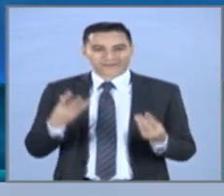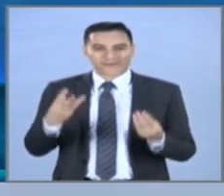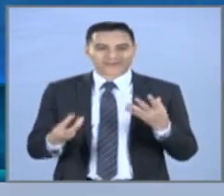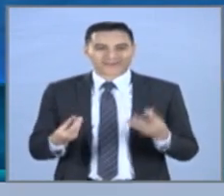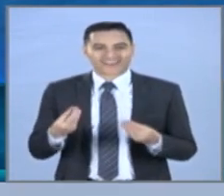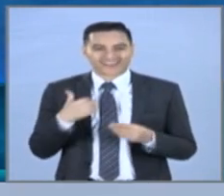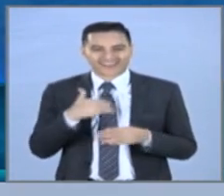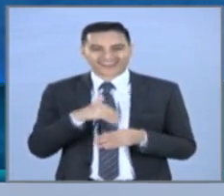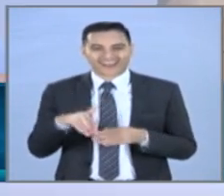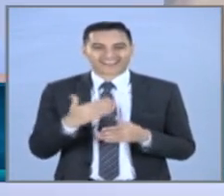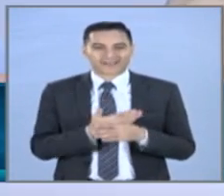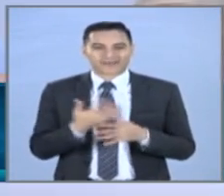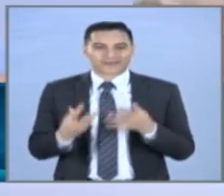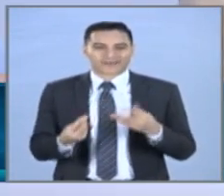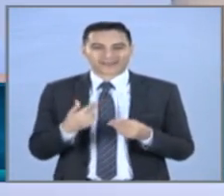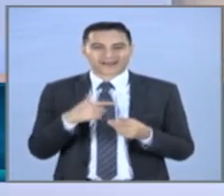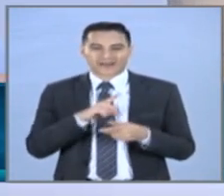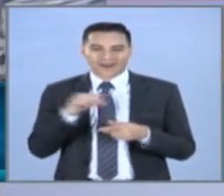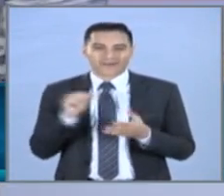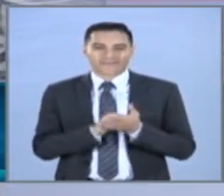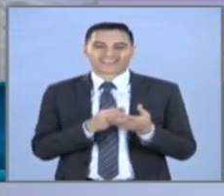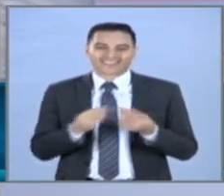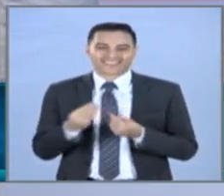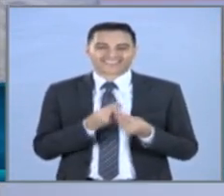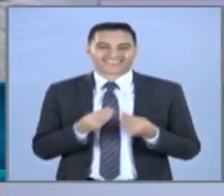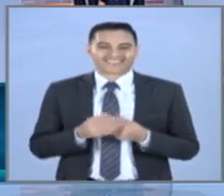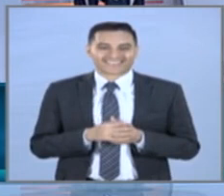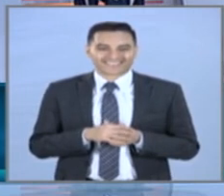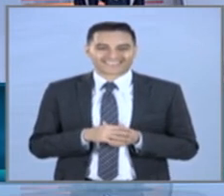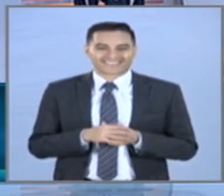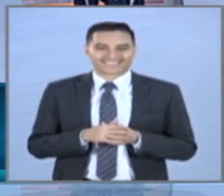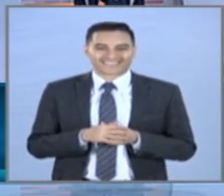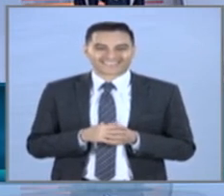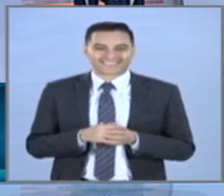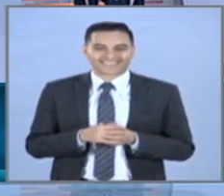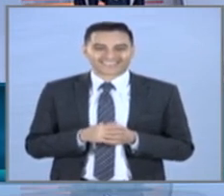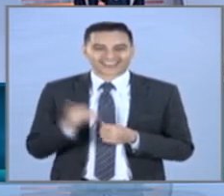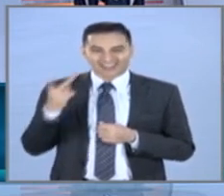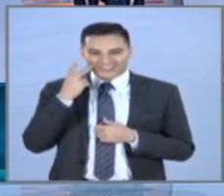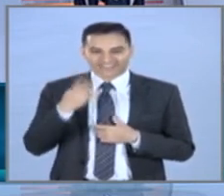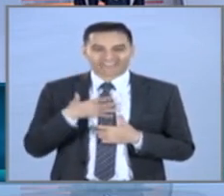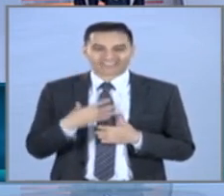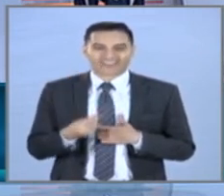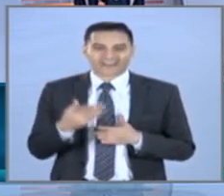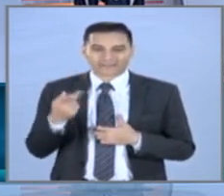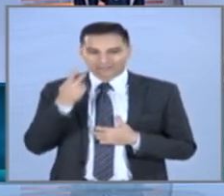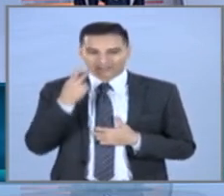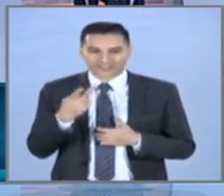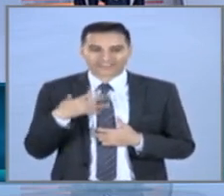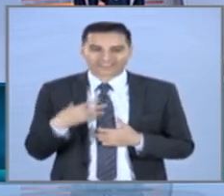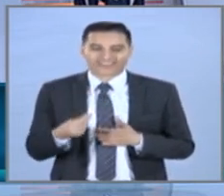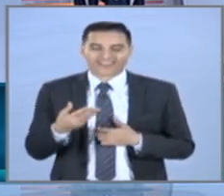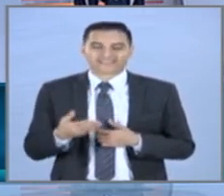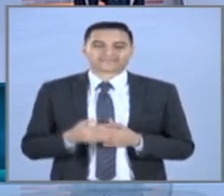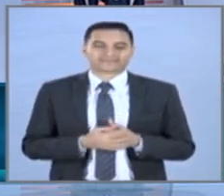يعني. احنا بنهدي النفوس جدا، ولما نرجع البيت هنتفاهم في الموضوع جداً. ده هتصل هتصل بحضرتك. شايفاك طيب يعني هي شايفاك